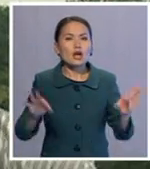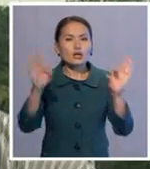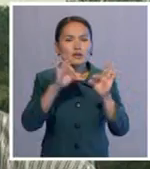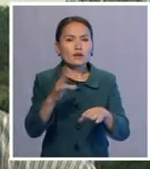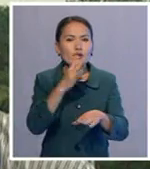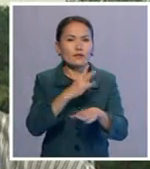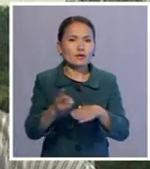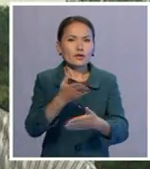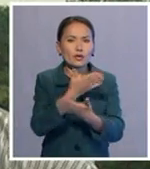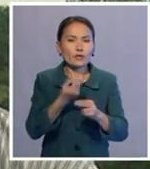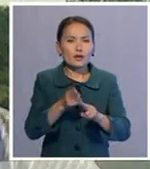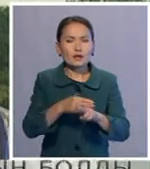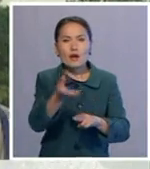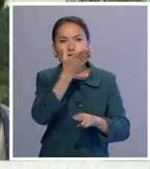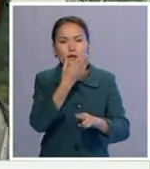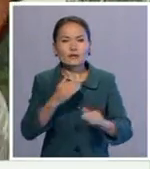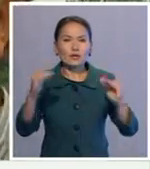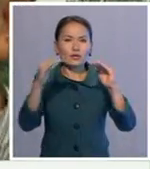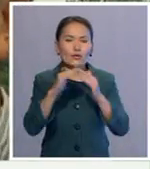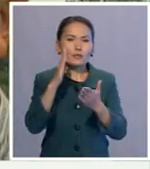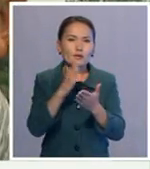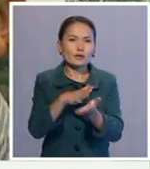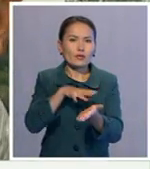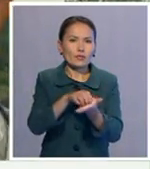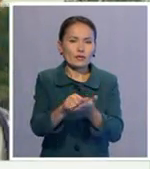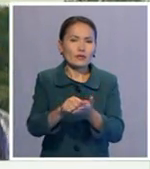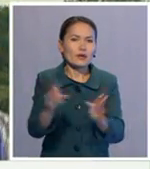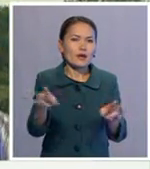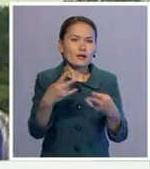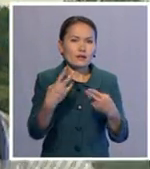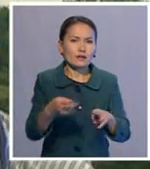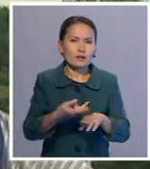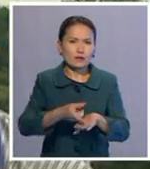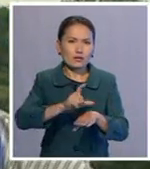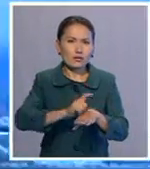емес пе? Халық пен кәсіпкер ортақ шешімге келіп, үй орнында қалып жатса, мен қуанар едім.